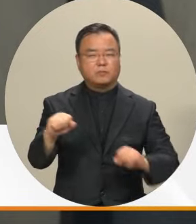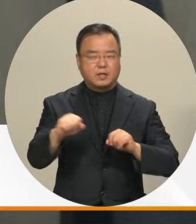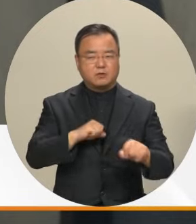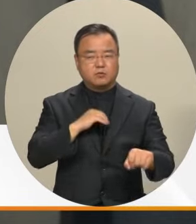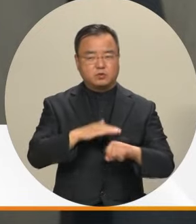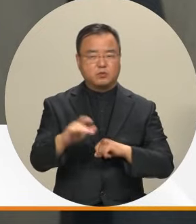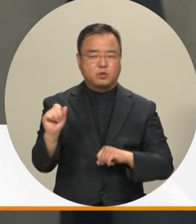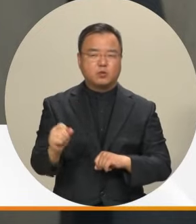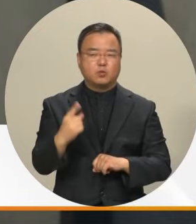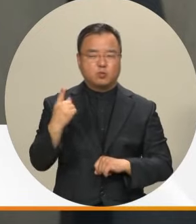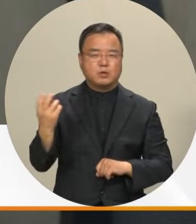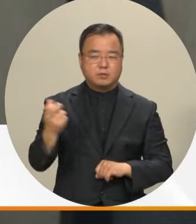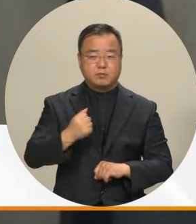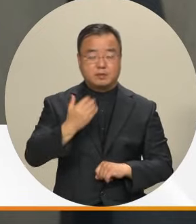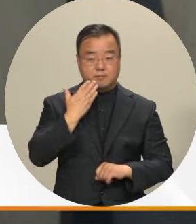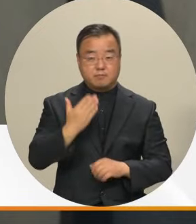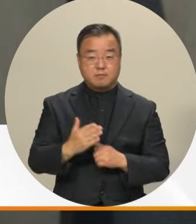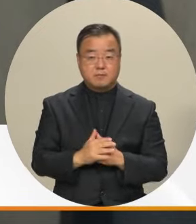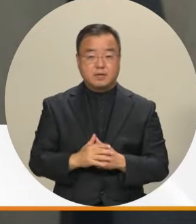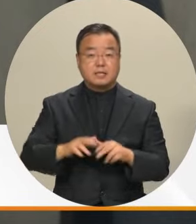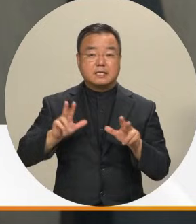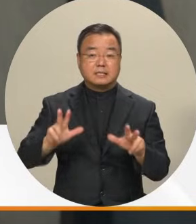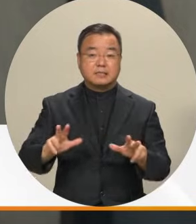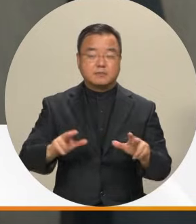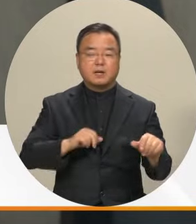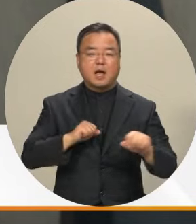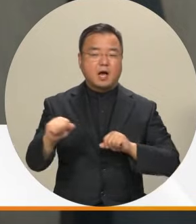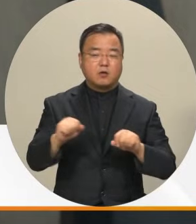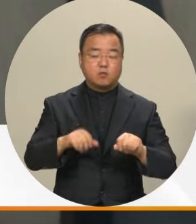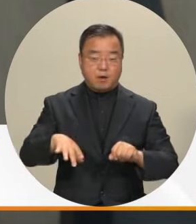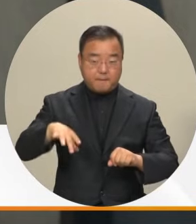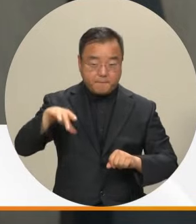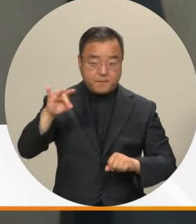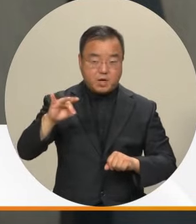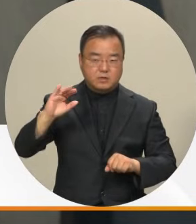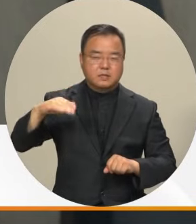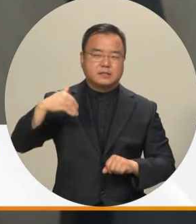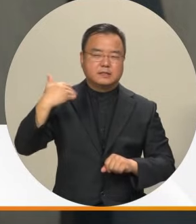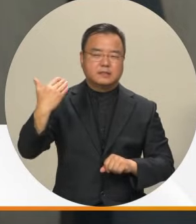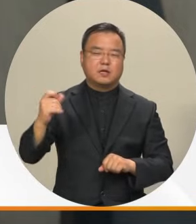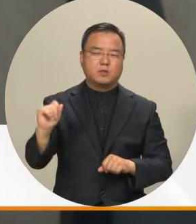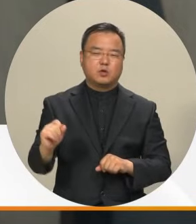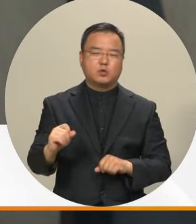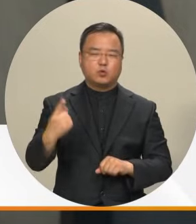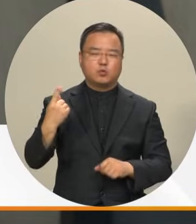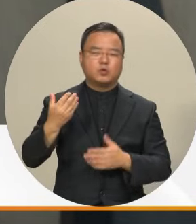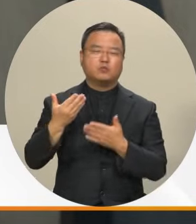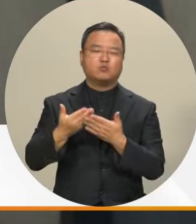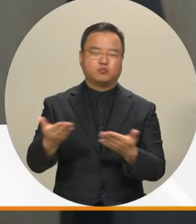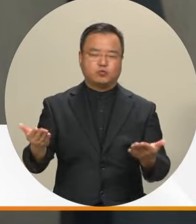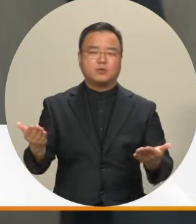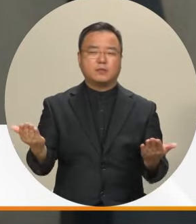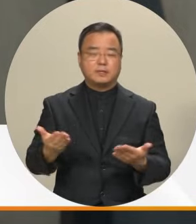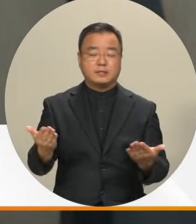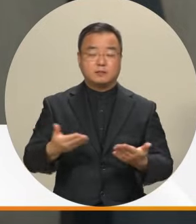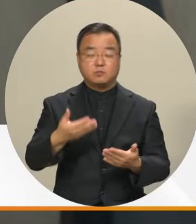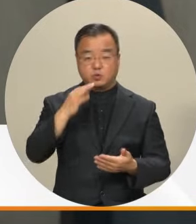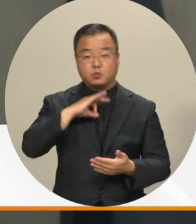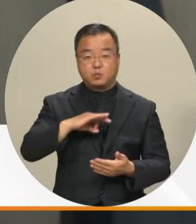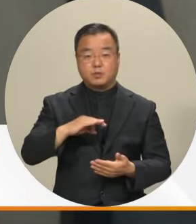일어나는 그래서 지금은 좀 행동 먼저 선행동 후 동기 부여가 아 좀 더